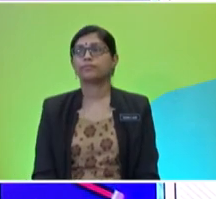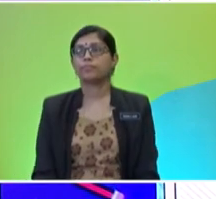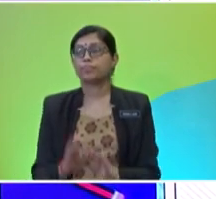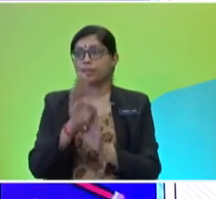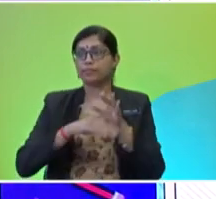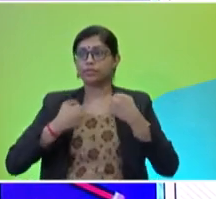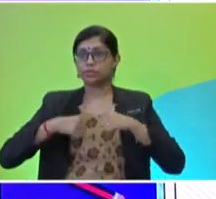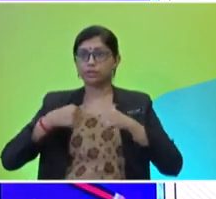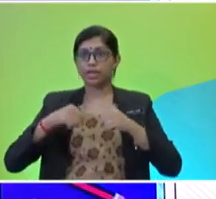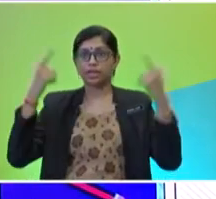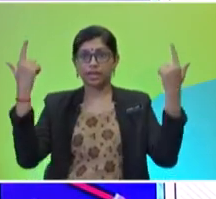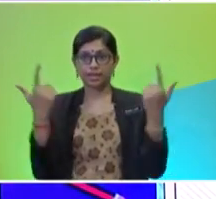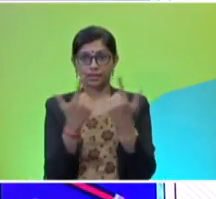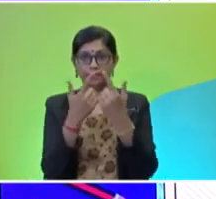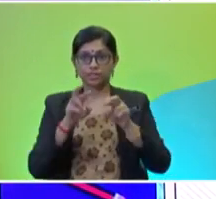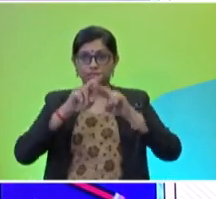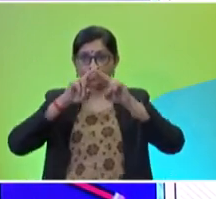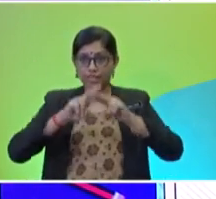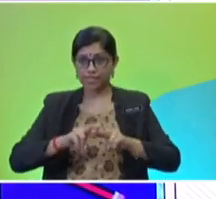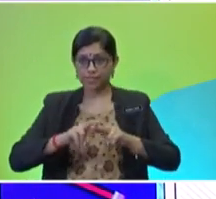Bersukan dan majlis rasmi.